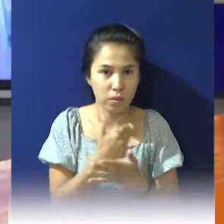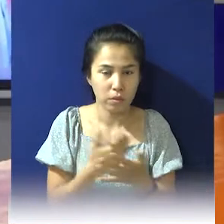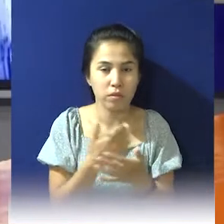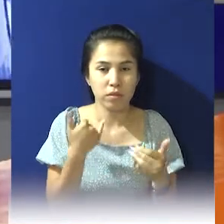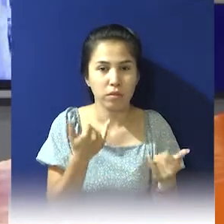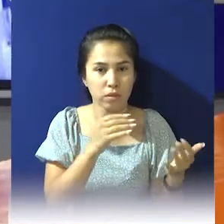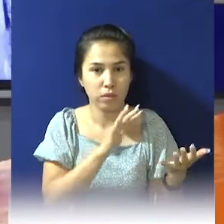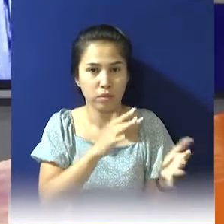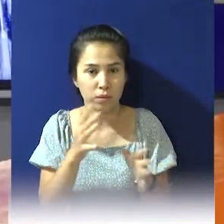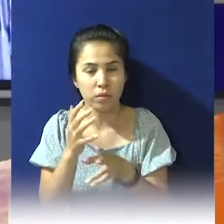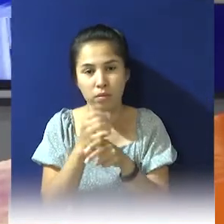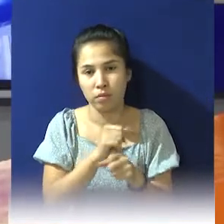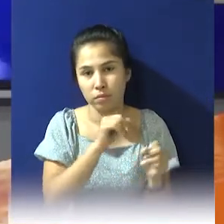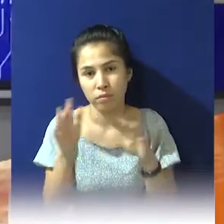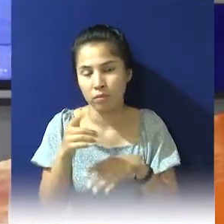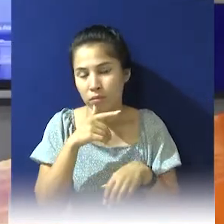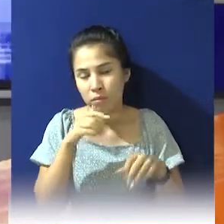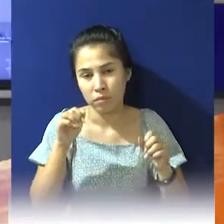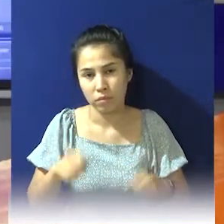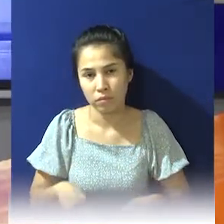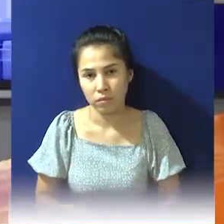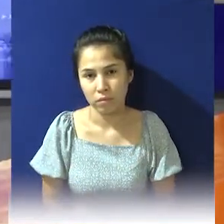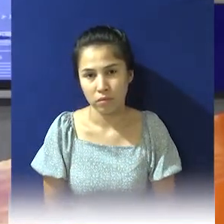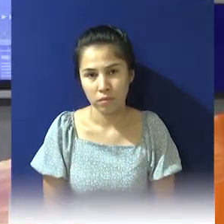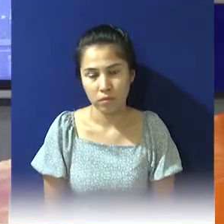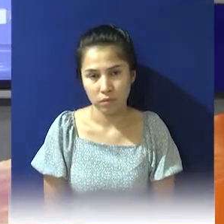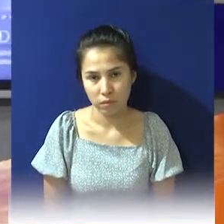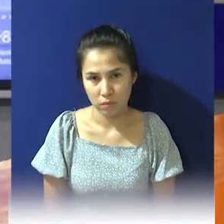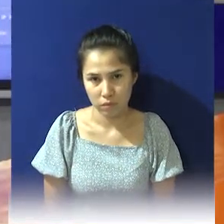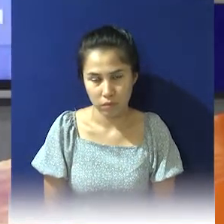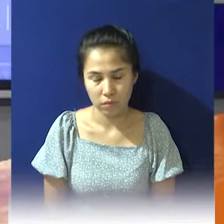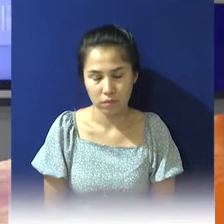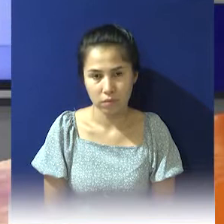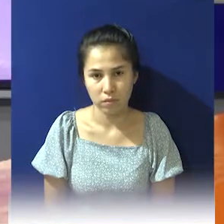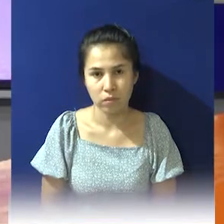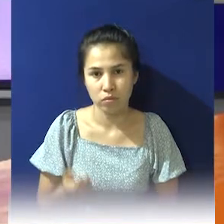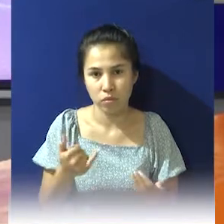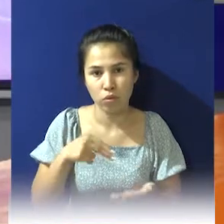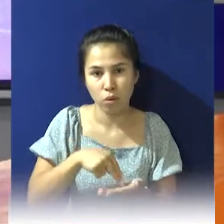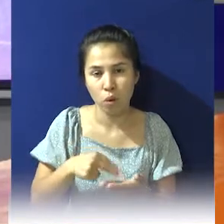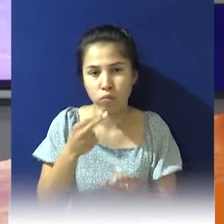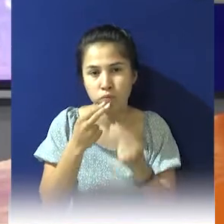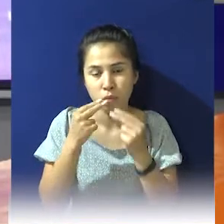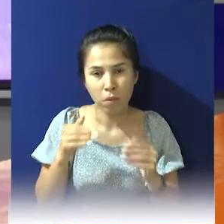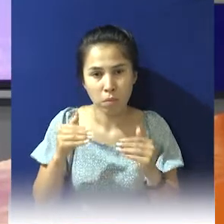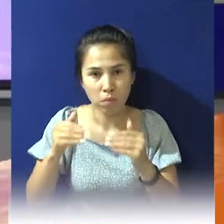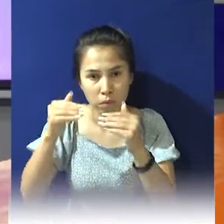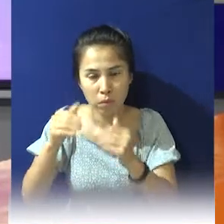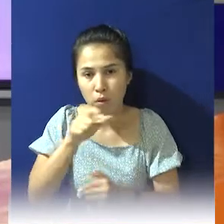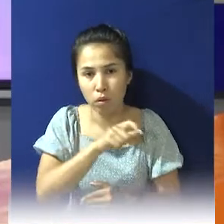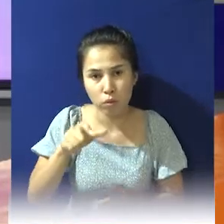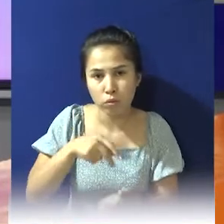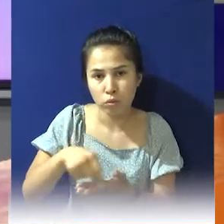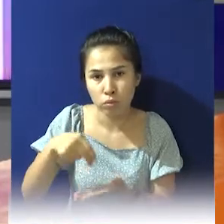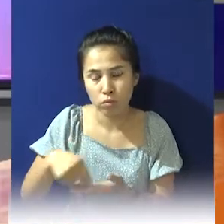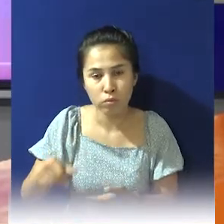проблем, вызывающая возмущение и жалобы горожан в том числе. Казалось бы, ежегодно немалые деньги уходят на их ремонт. Однако это мало